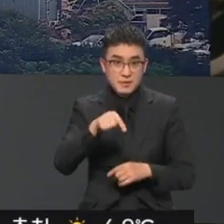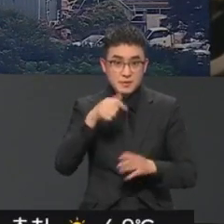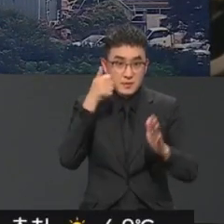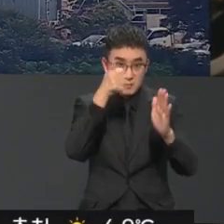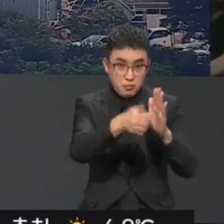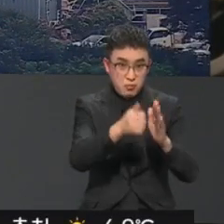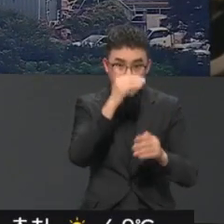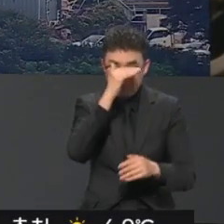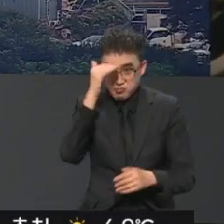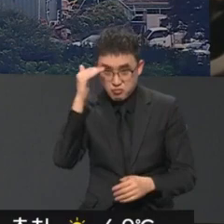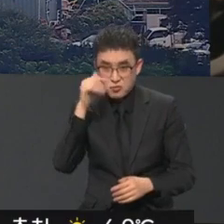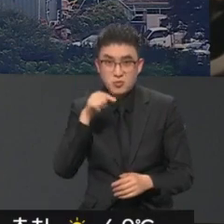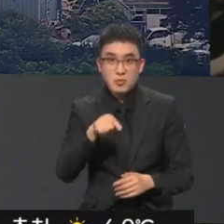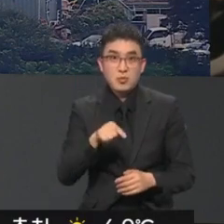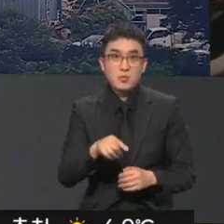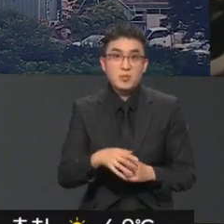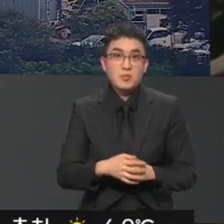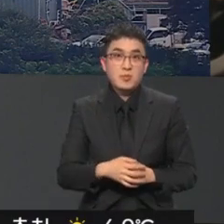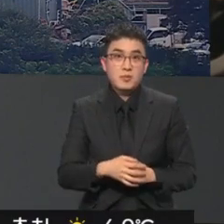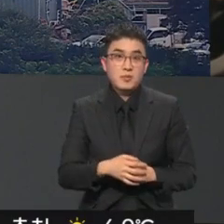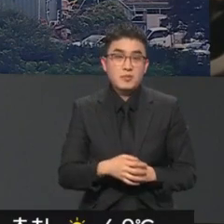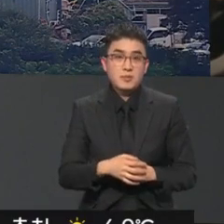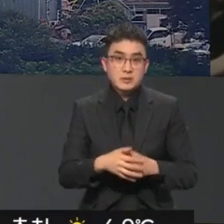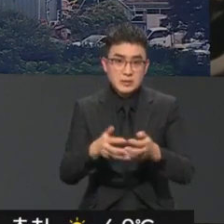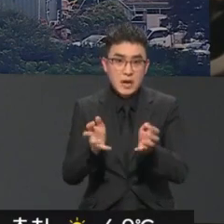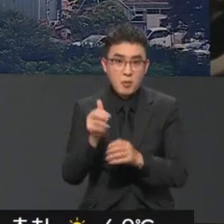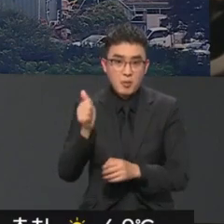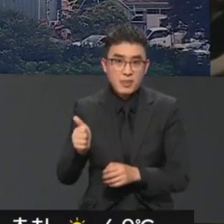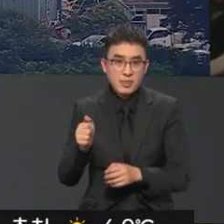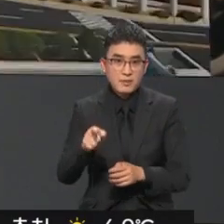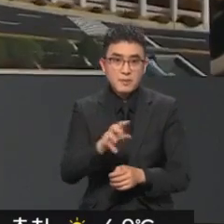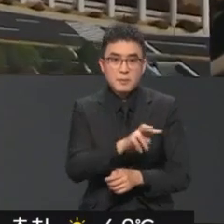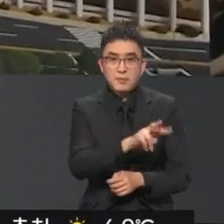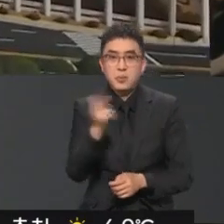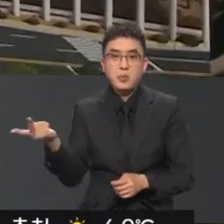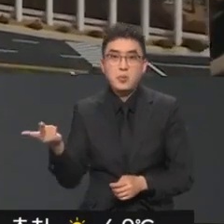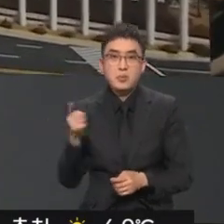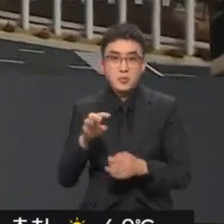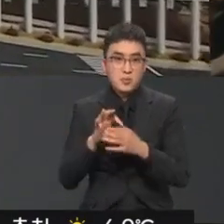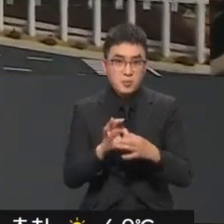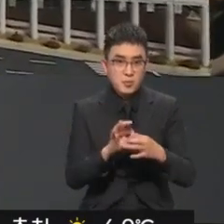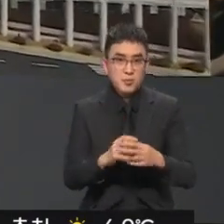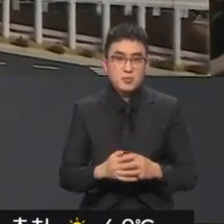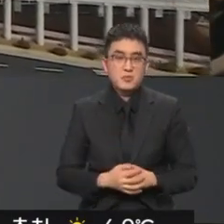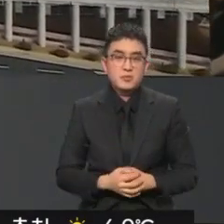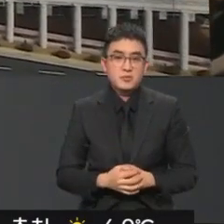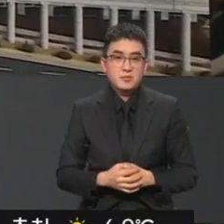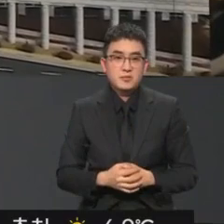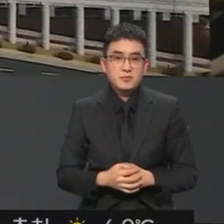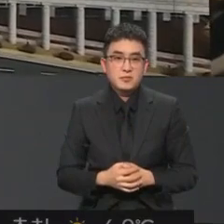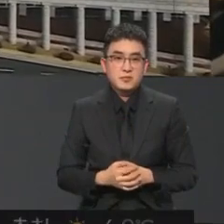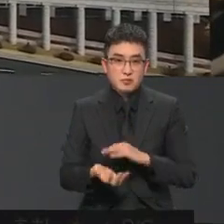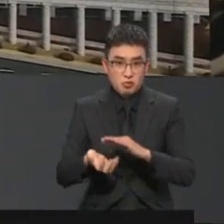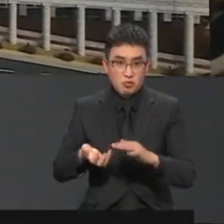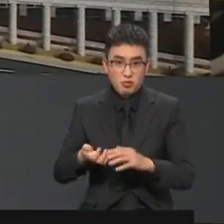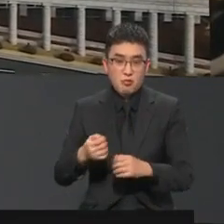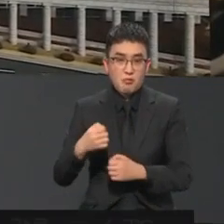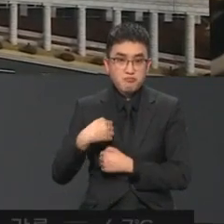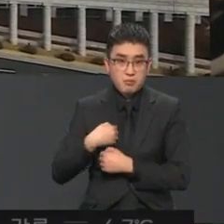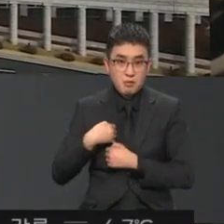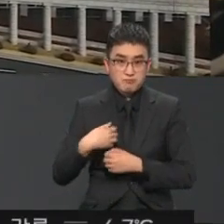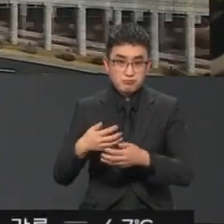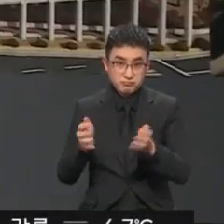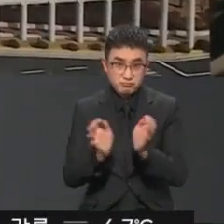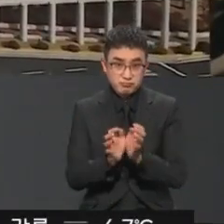믿기 힘든 의혹이죠. 대통령실은 이 의혹을 제기했던 전직 야당 의원, 또 소문의 출처인 전직 국방부 대변인,